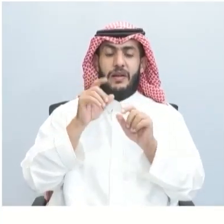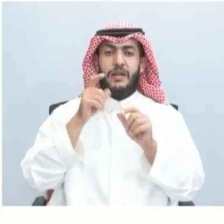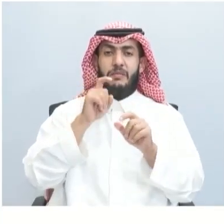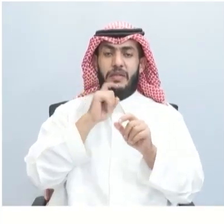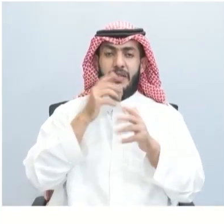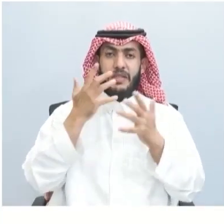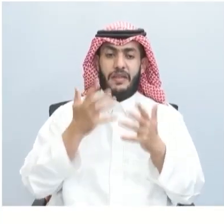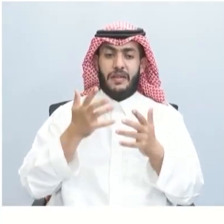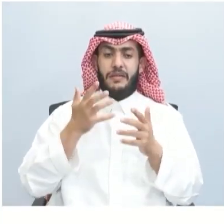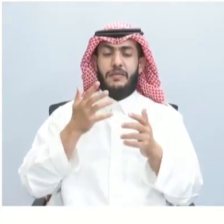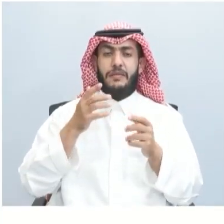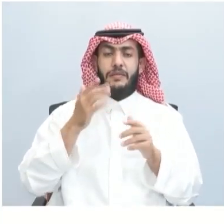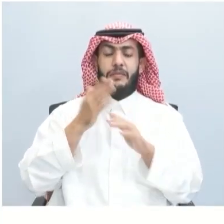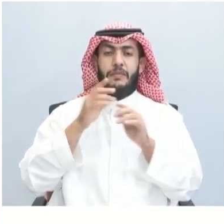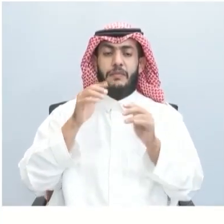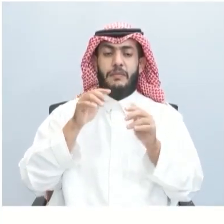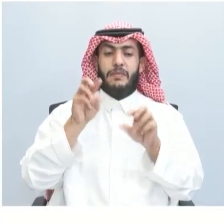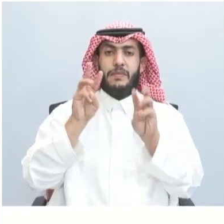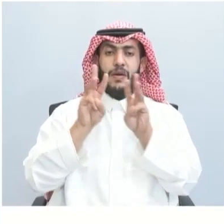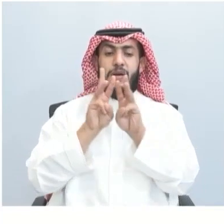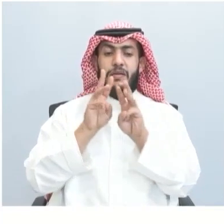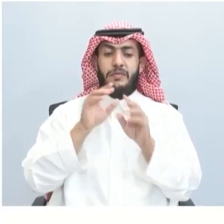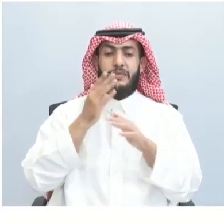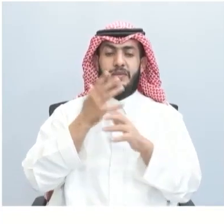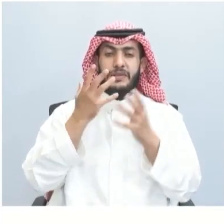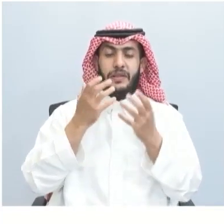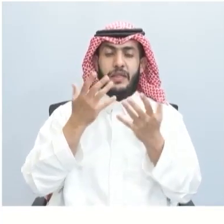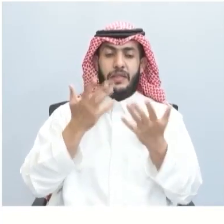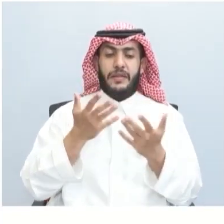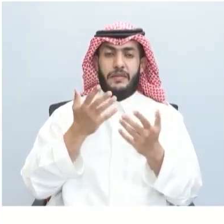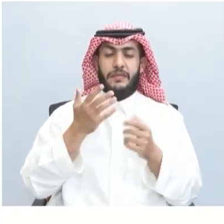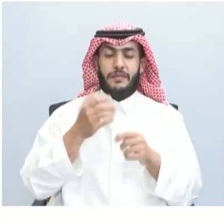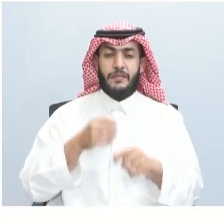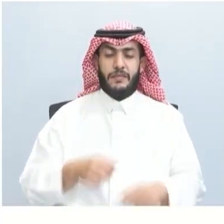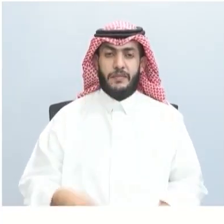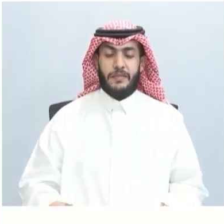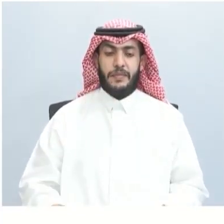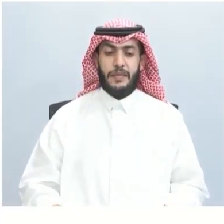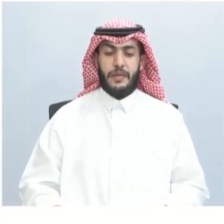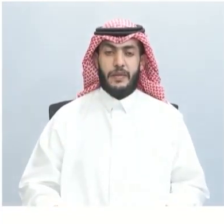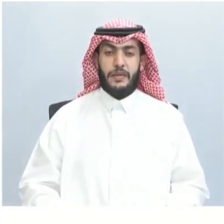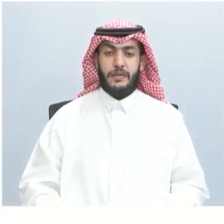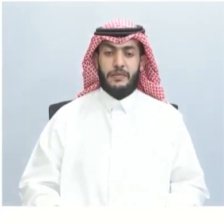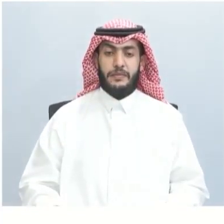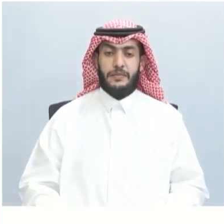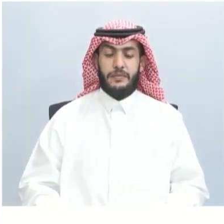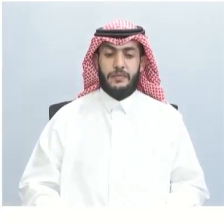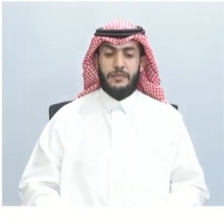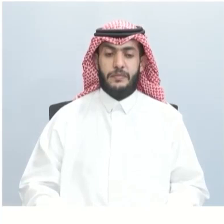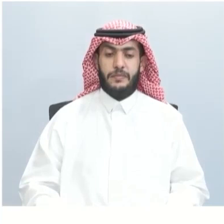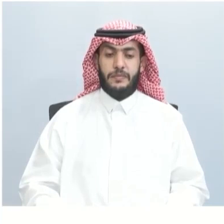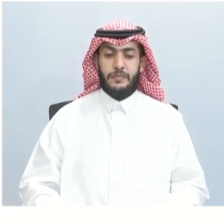بطيء للصفحه بشكل عام لانه يتم تحميل جميع محتويات الصفحه في الخادم بعد ذلك ارسالها الى